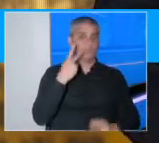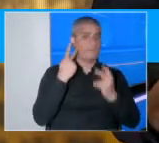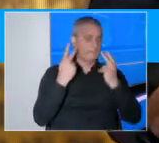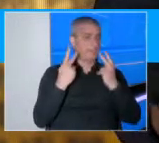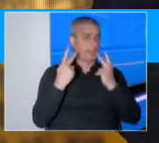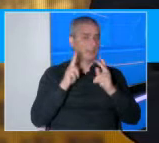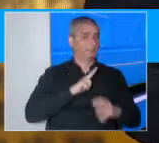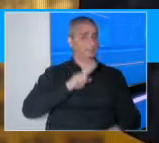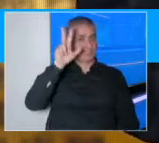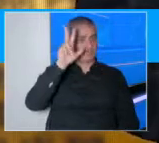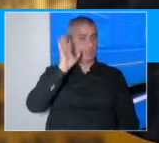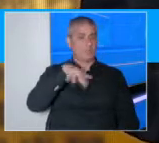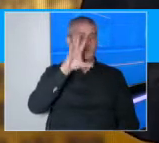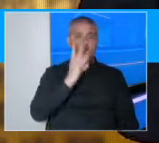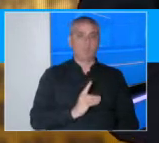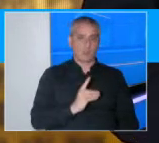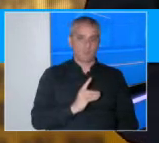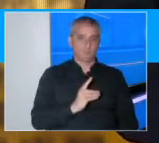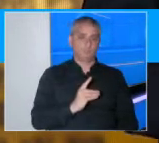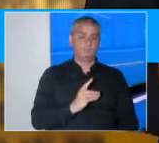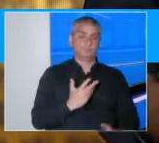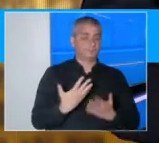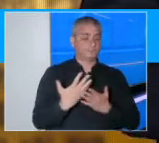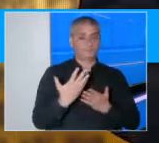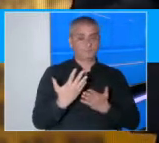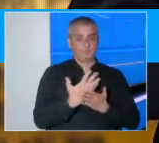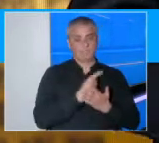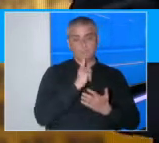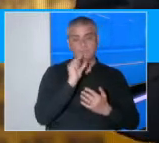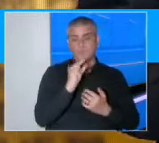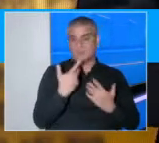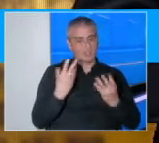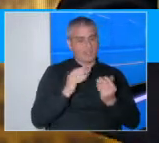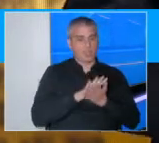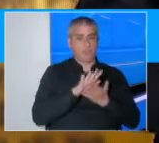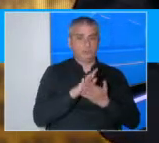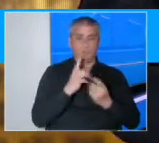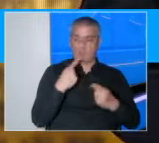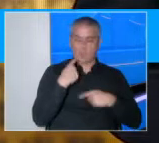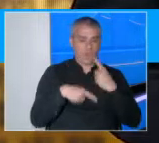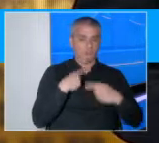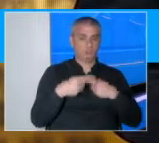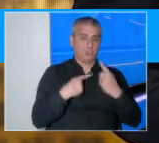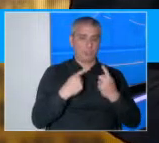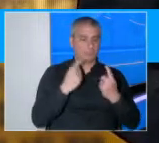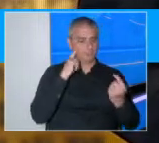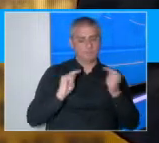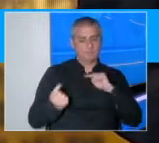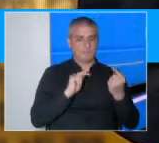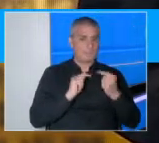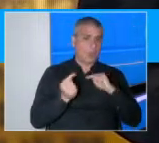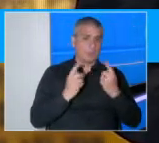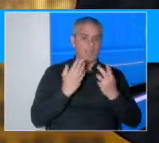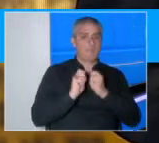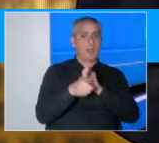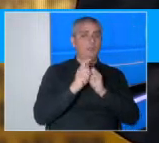בעיקר באמת בצפון ובדרום, שההכנסה שלהם נמוכה ואין הרבה הוצאות, ובכל שנה יש את המחלוקת הזו,